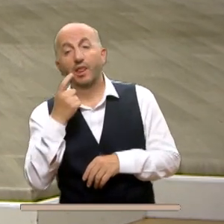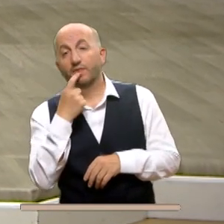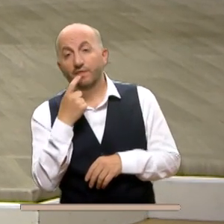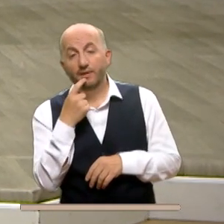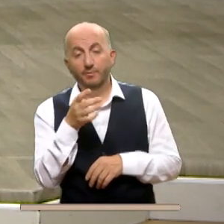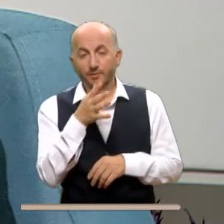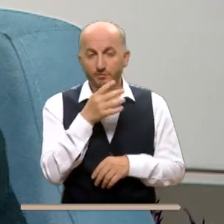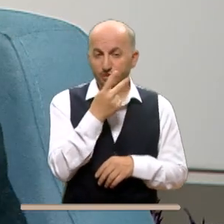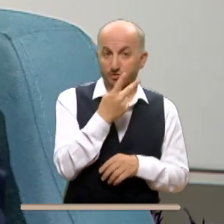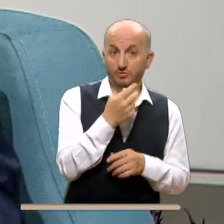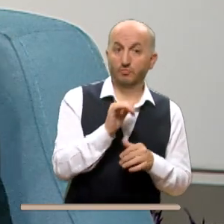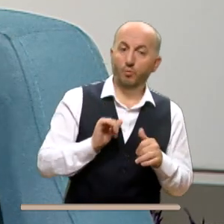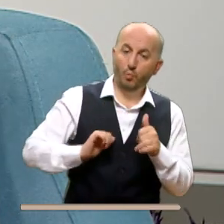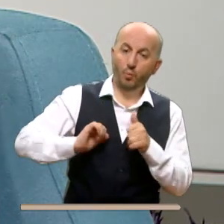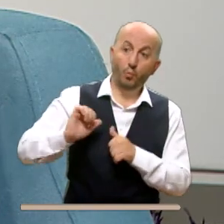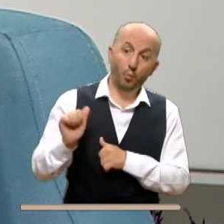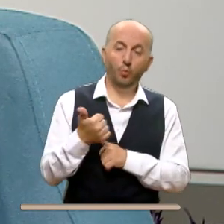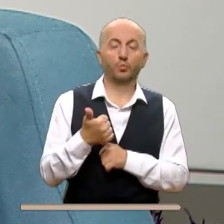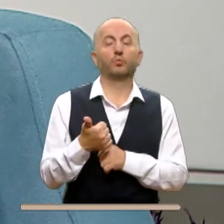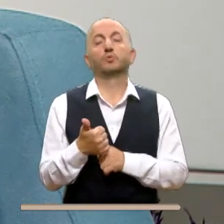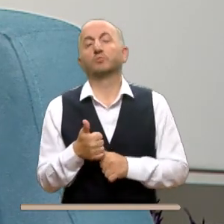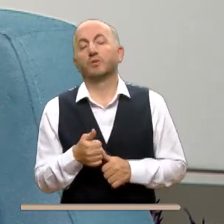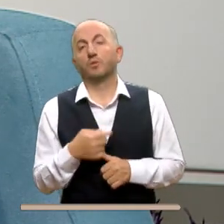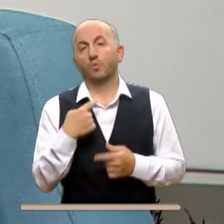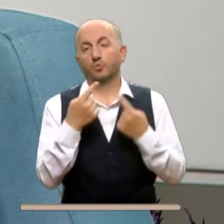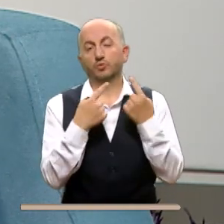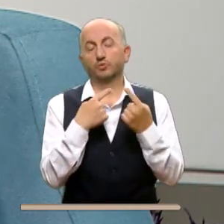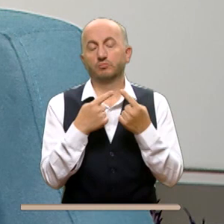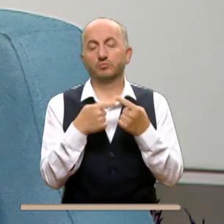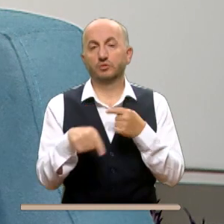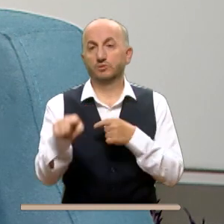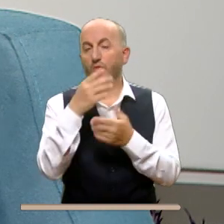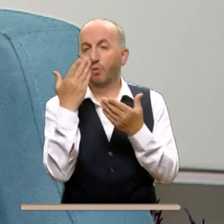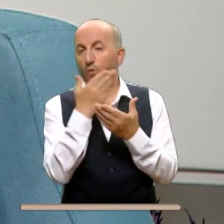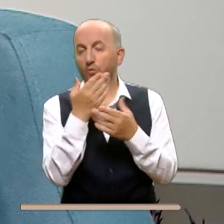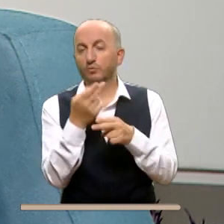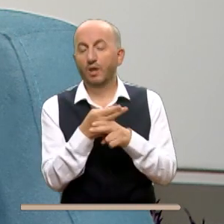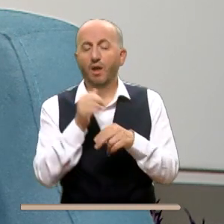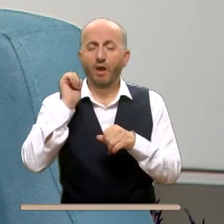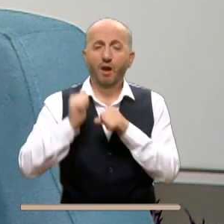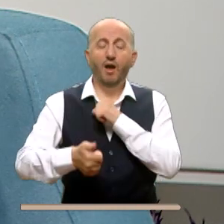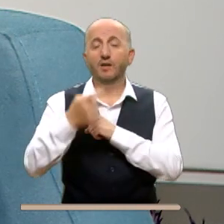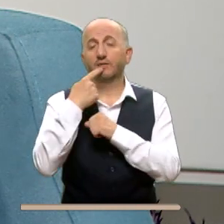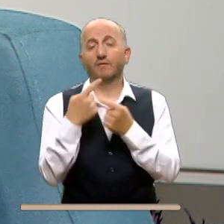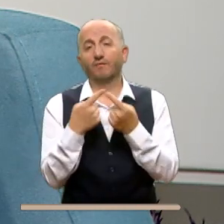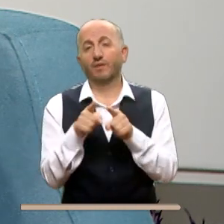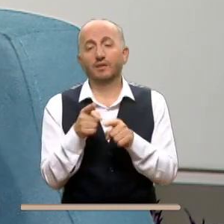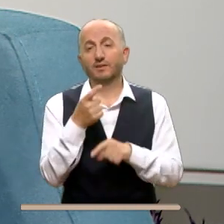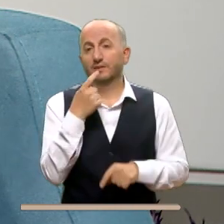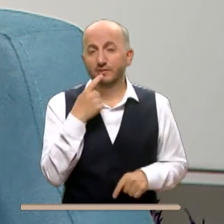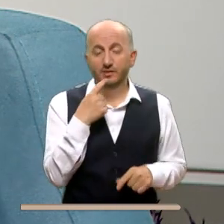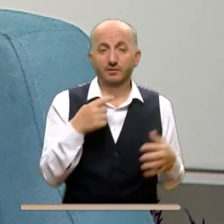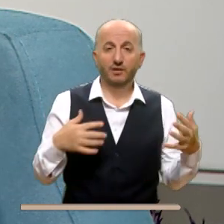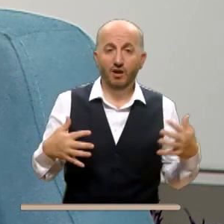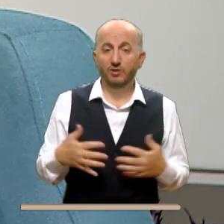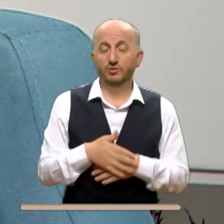aktif kullanırmış, diğerlerinden de okurmuş. Siz de okuyun, deneyin, her yıl bir farklı dilin